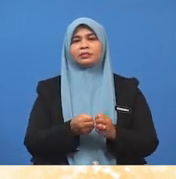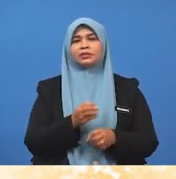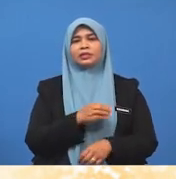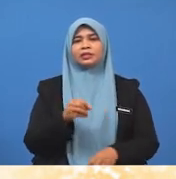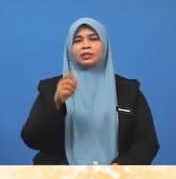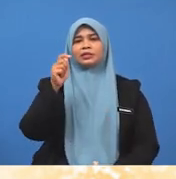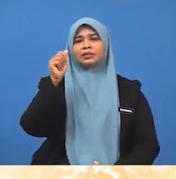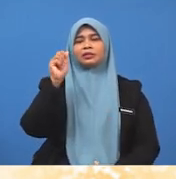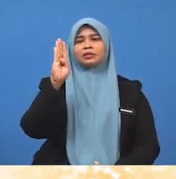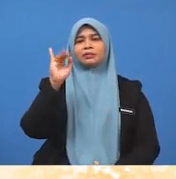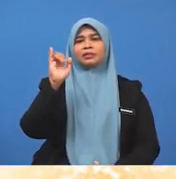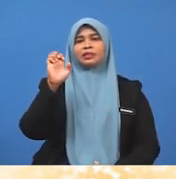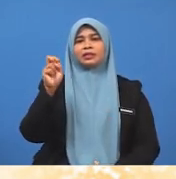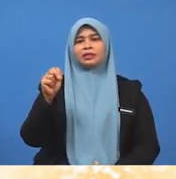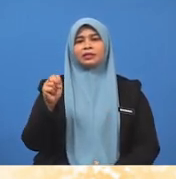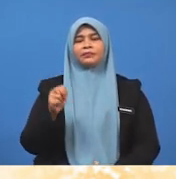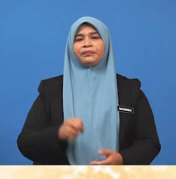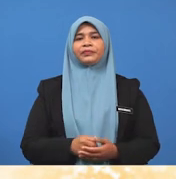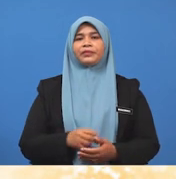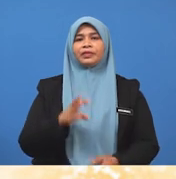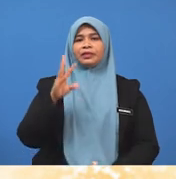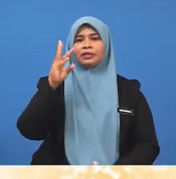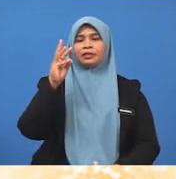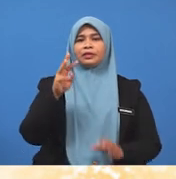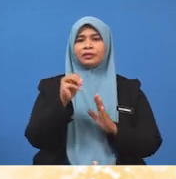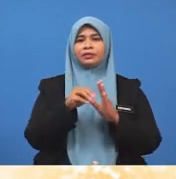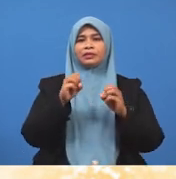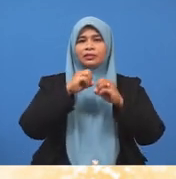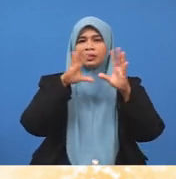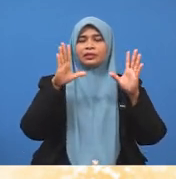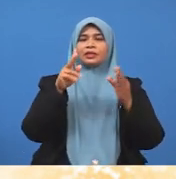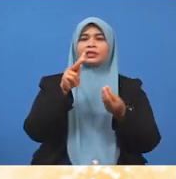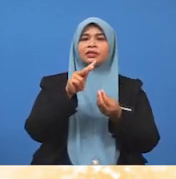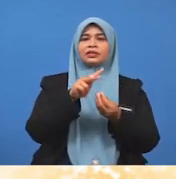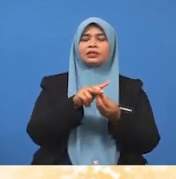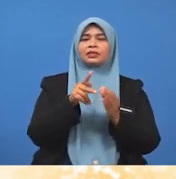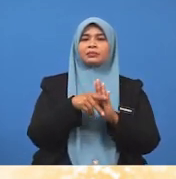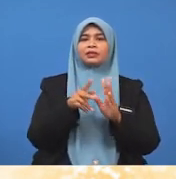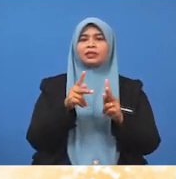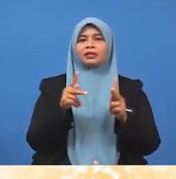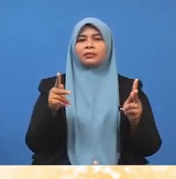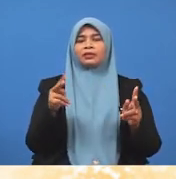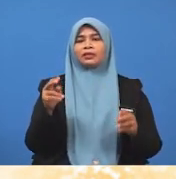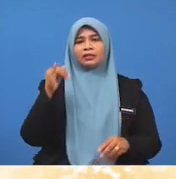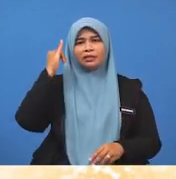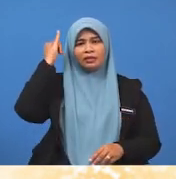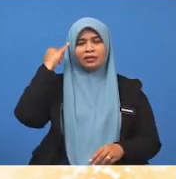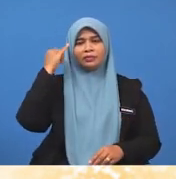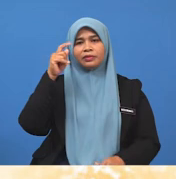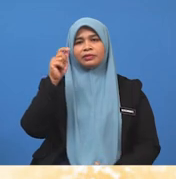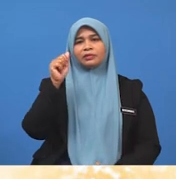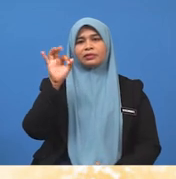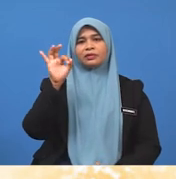tabiin yang keenam menjelaskan kesan perkembangan ilmu tafsir